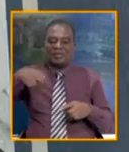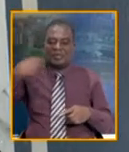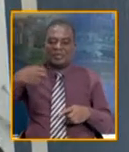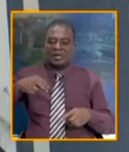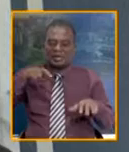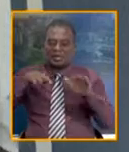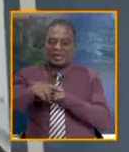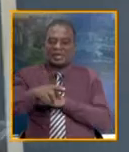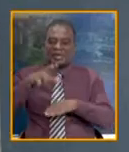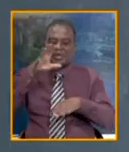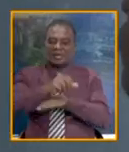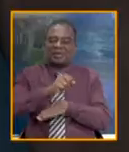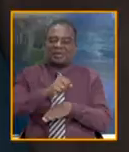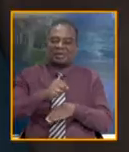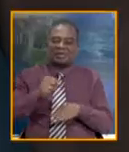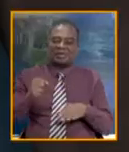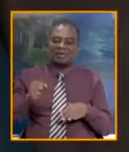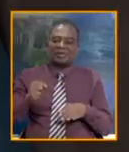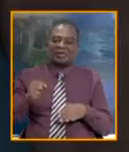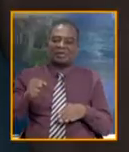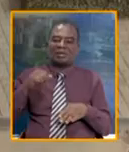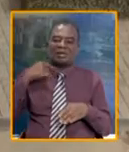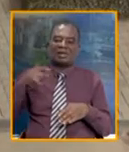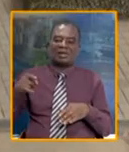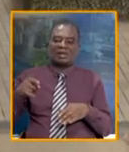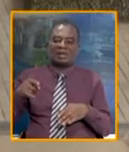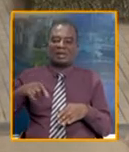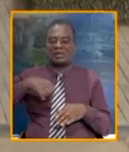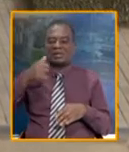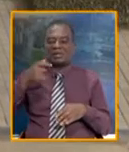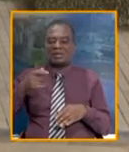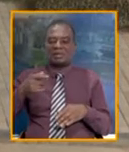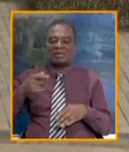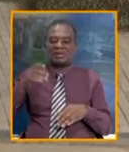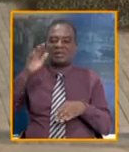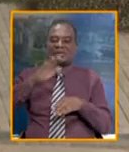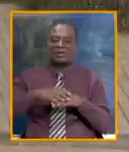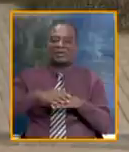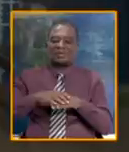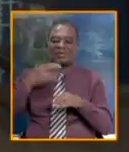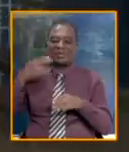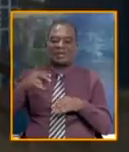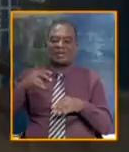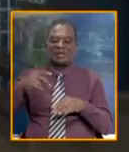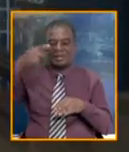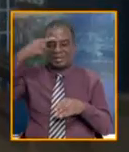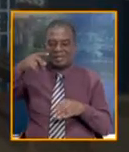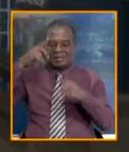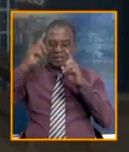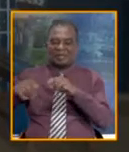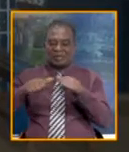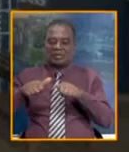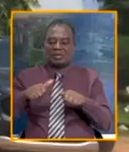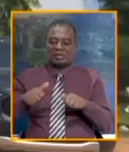et ils m'ont fait arrêter. J'étais couché sur le lit. Alors qu'ils s'apprêtaient à frapper un autre coup, sur renseignement, les gendarmes décident